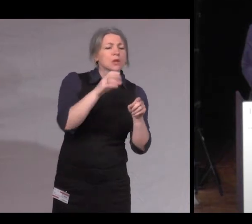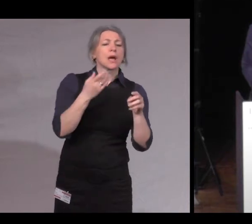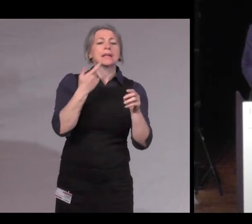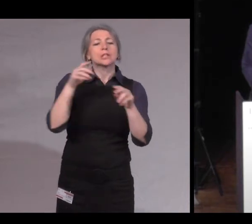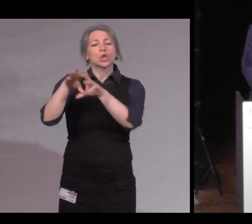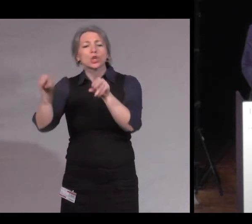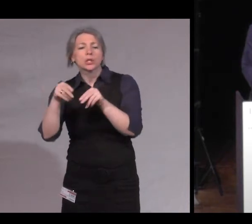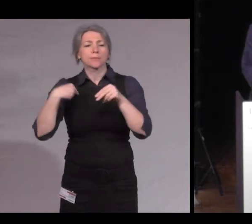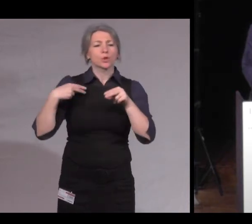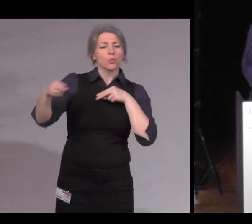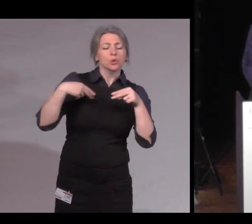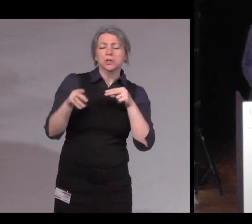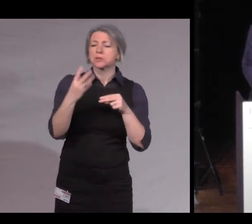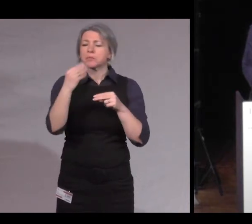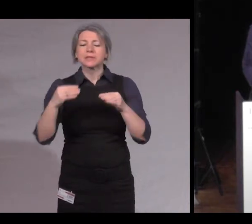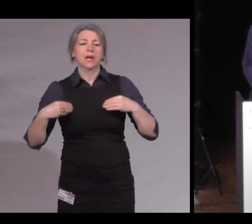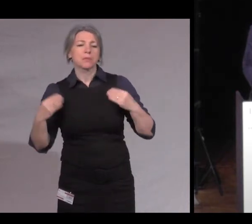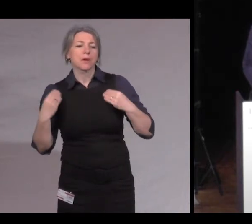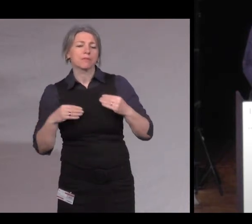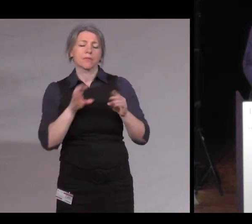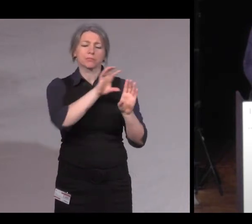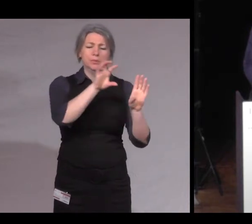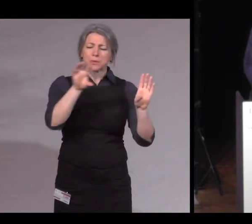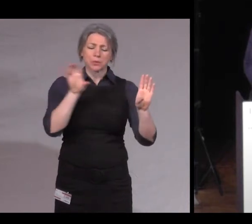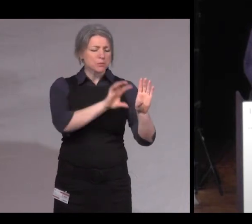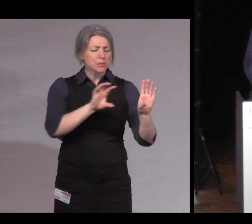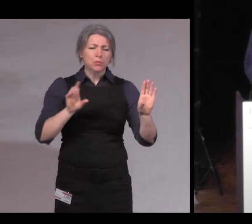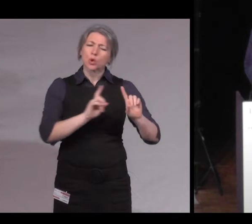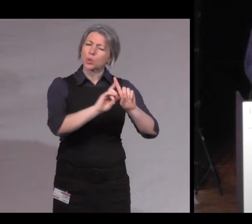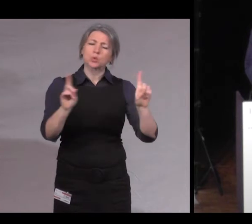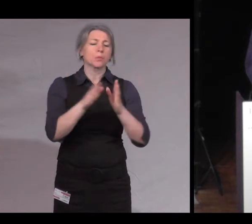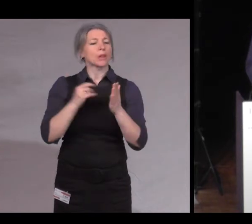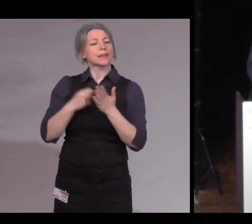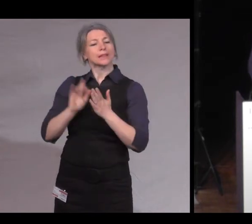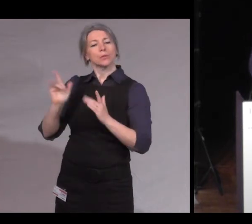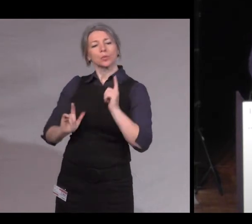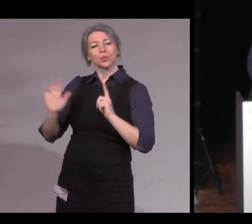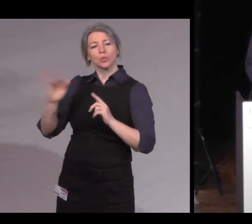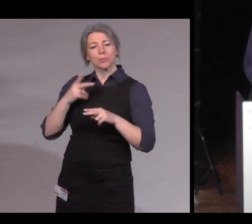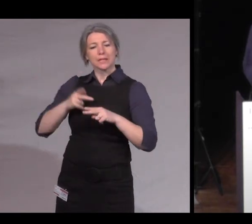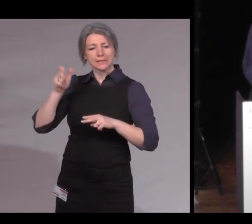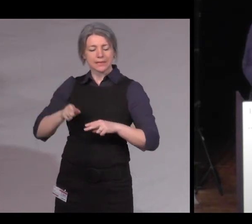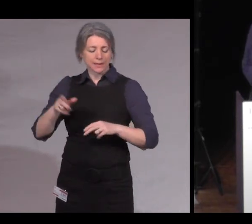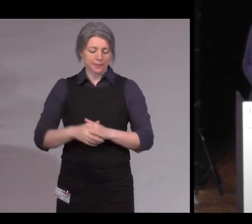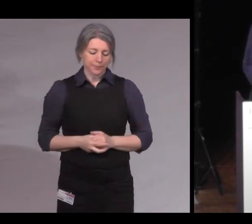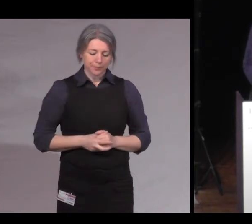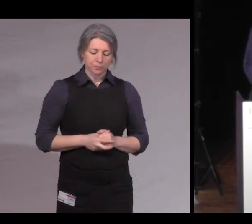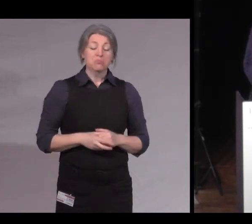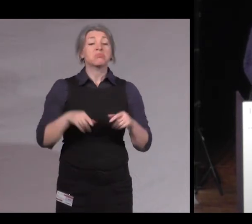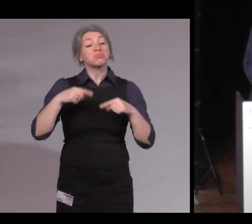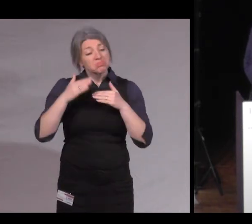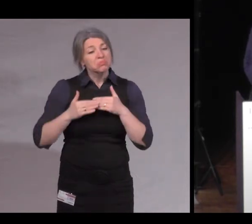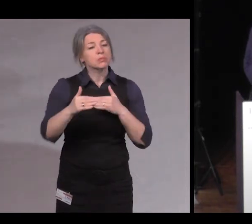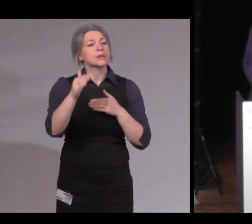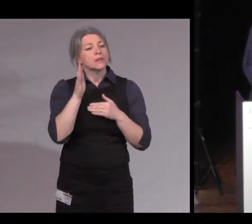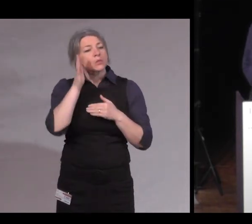rodinou, zábavní portál, v případě různé počítačové telerehabilitační systémy. Kam jdeme? V podstatě,